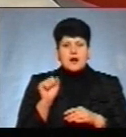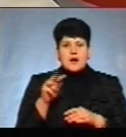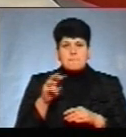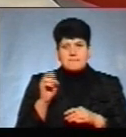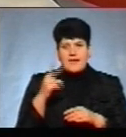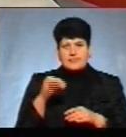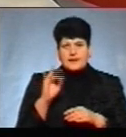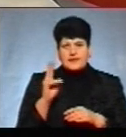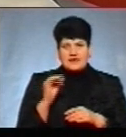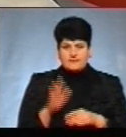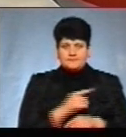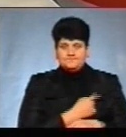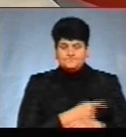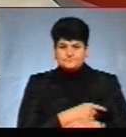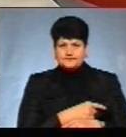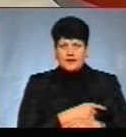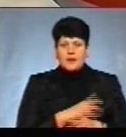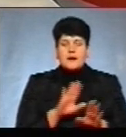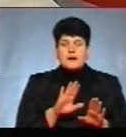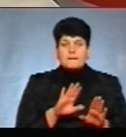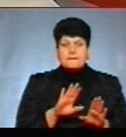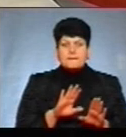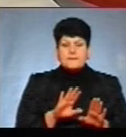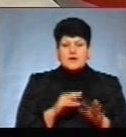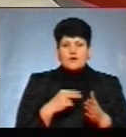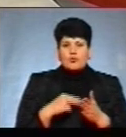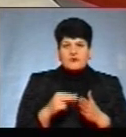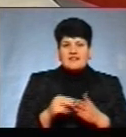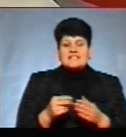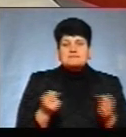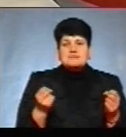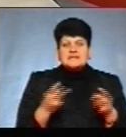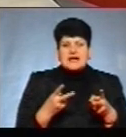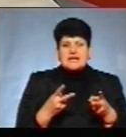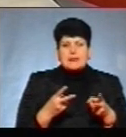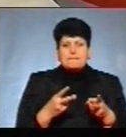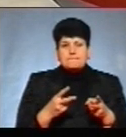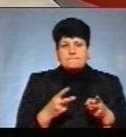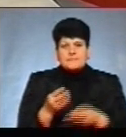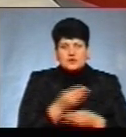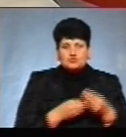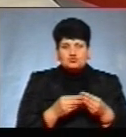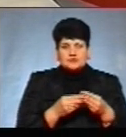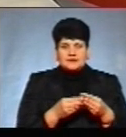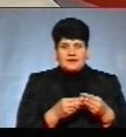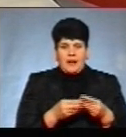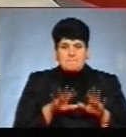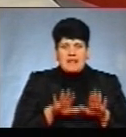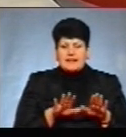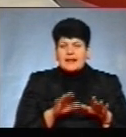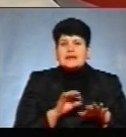парамедиків. Крім цього, закупівлю відповідних манекенів, де буде проводитися навчання.